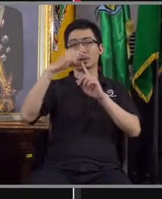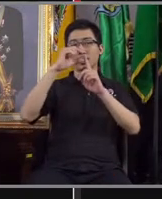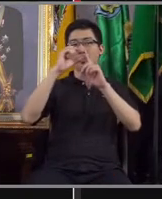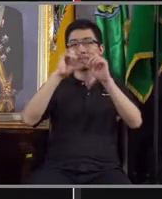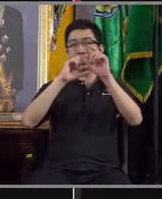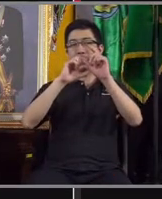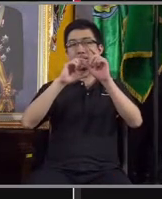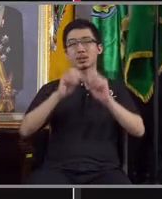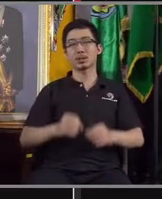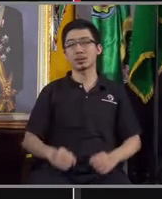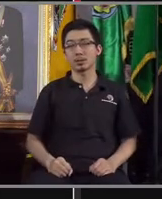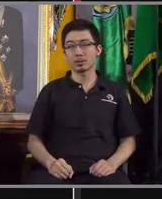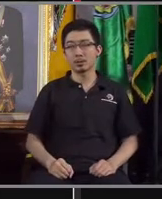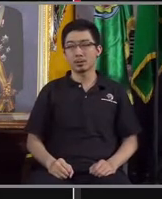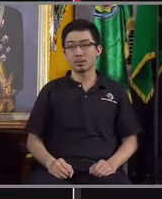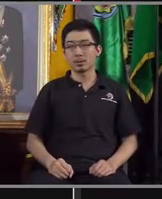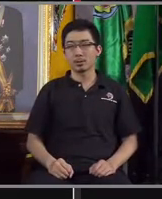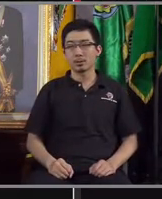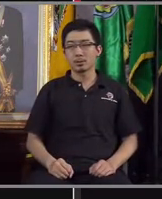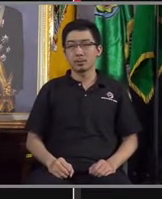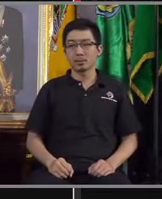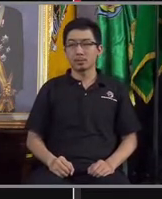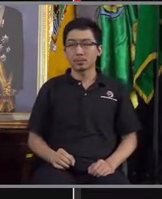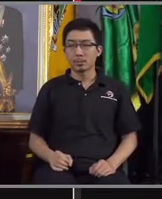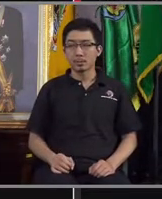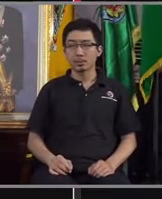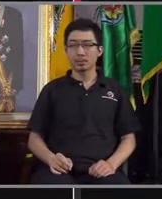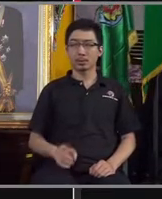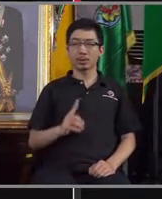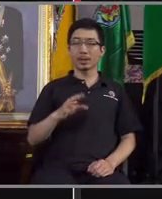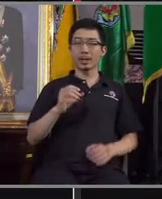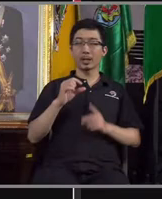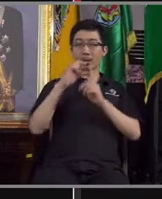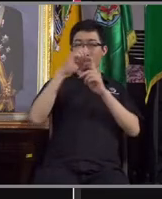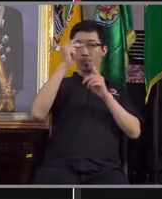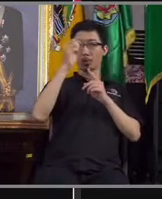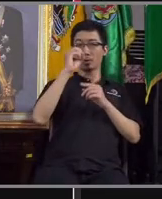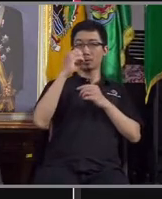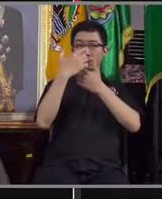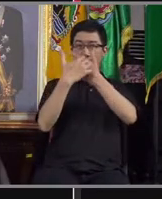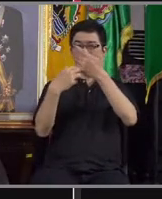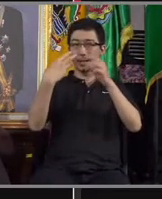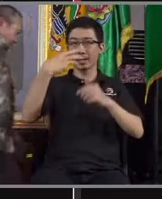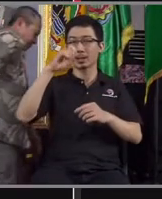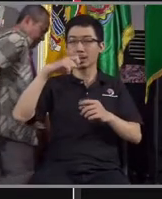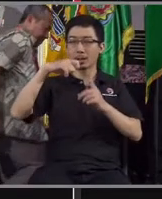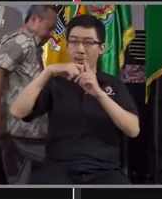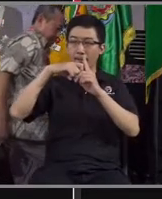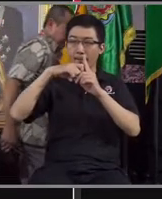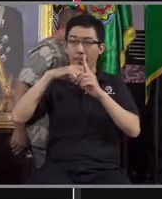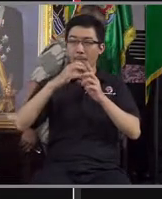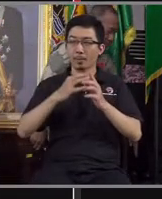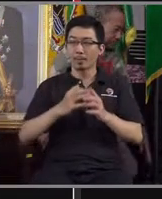ini adalah inovasi kita dari pariwisata. Kita ingin mengembangkan di daerah wisata adalah tentang